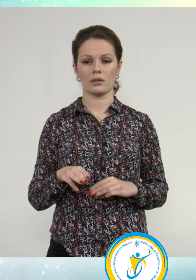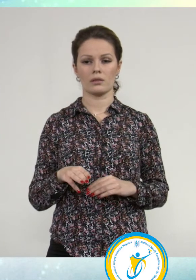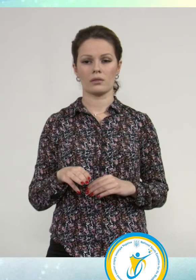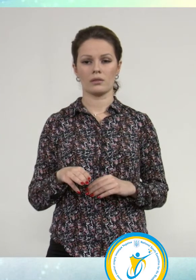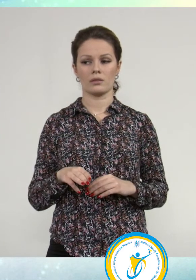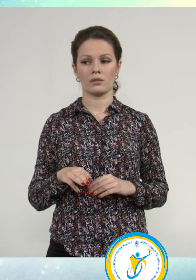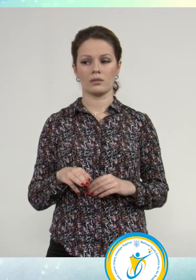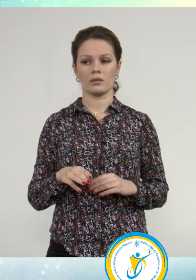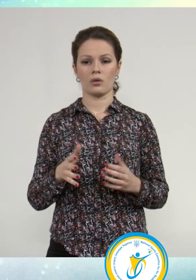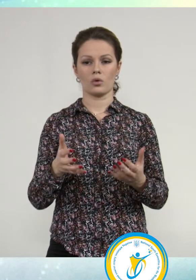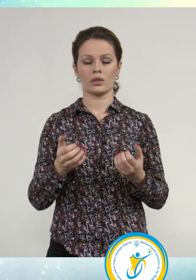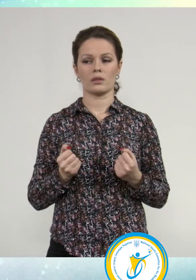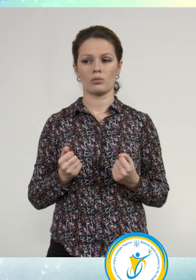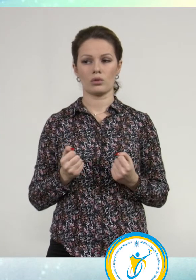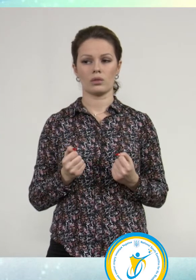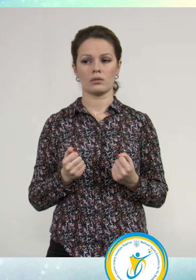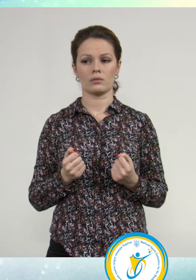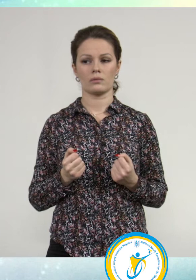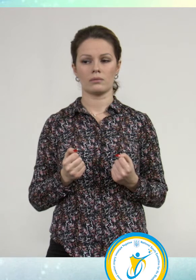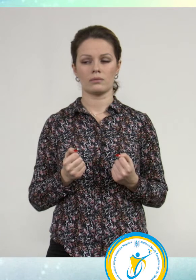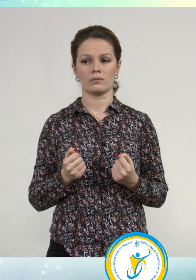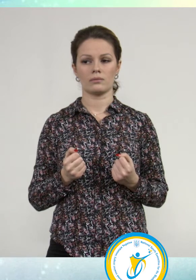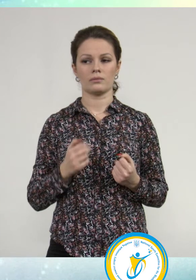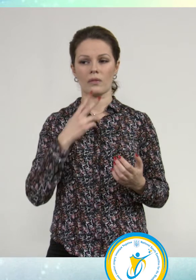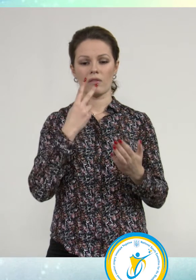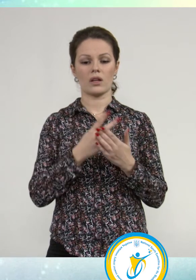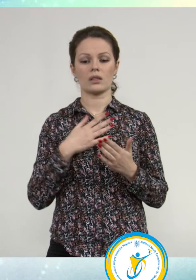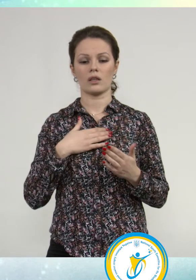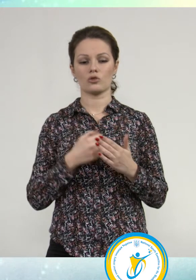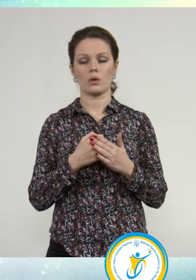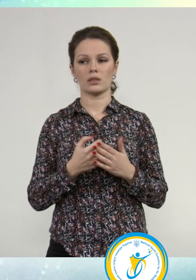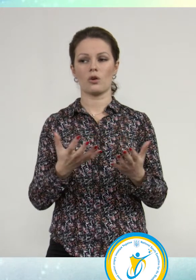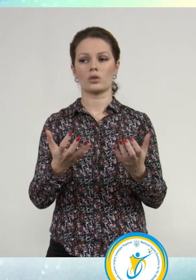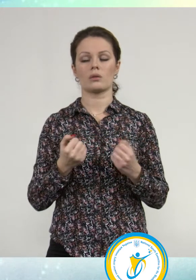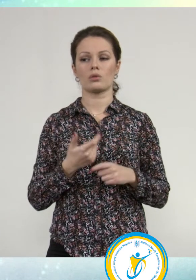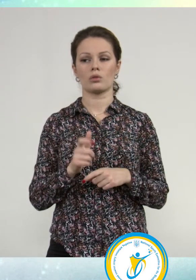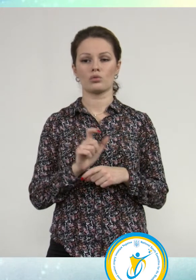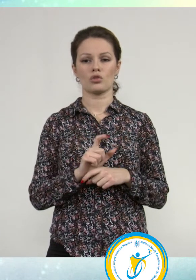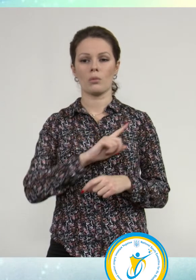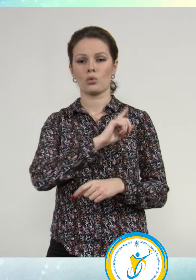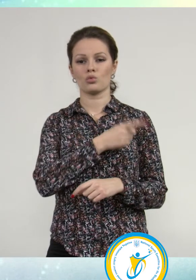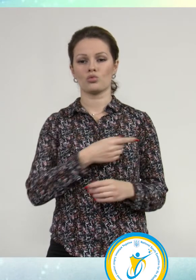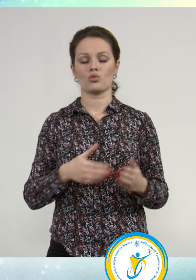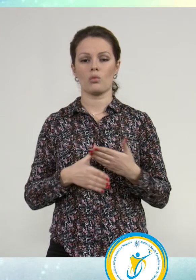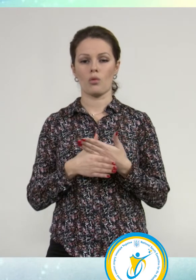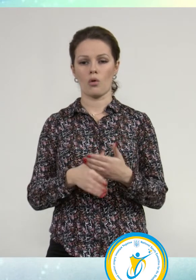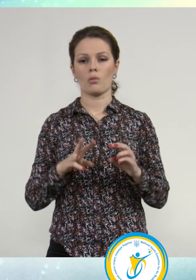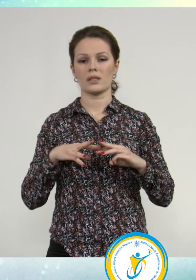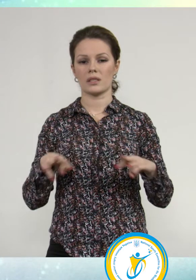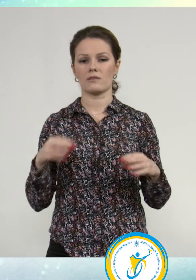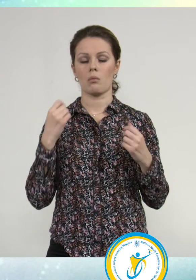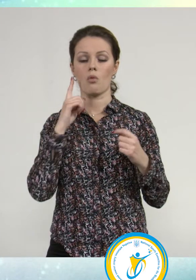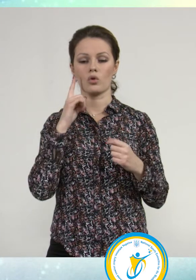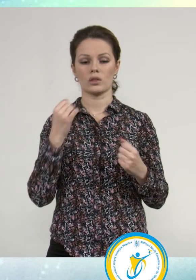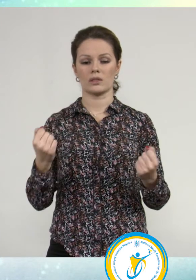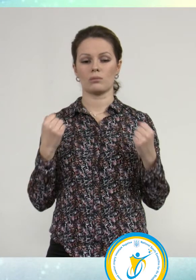отримує, ну, в вигляді нашої бази, да, отримує дуже потужну допомогу Міністерства молоді і спорту. Я